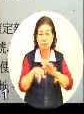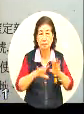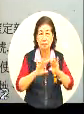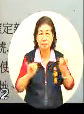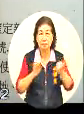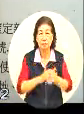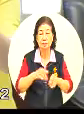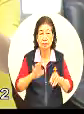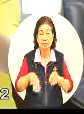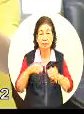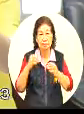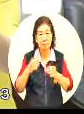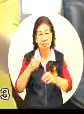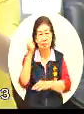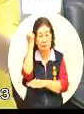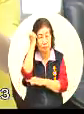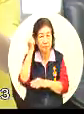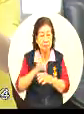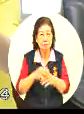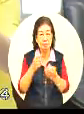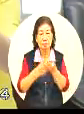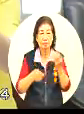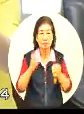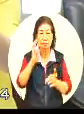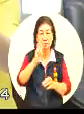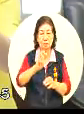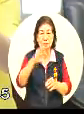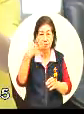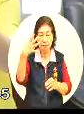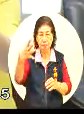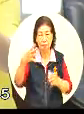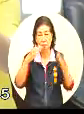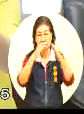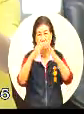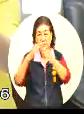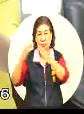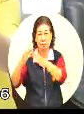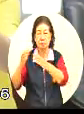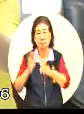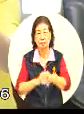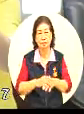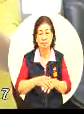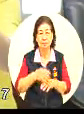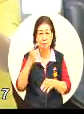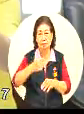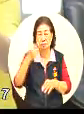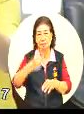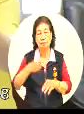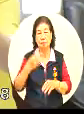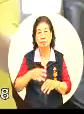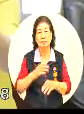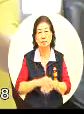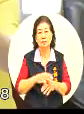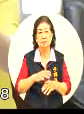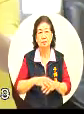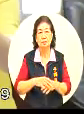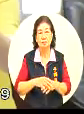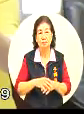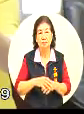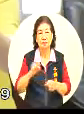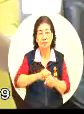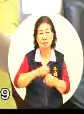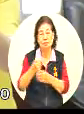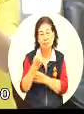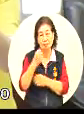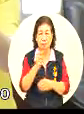有34户诶，中住户，那一再的在陈情，强调他们的权